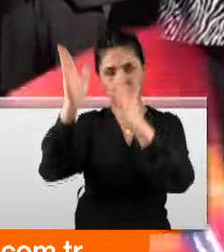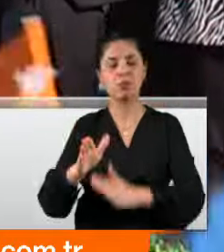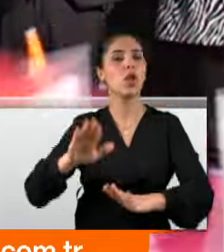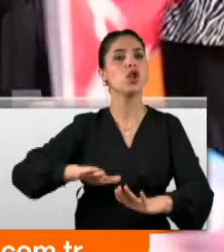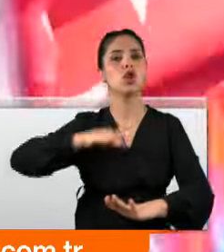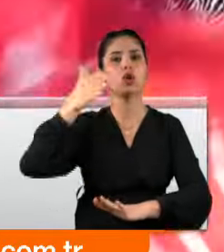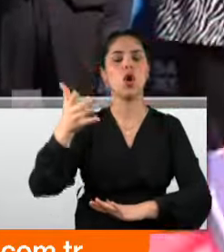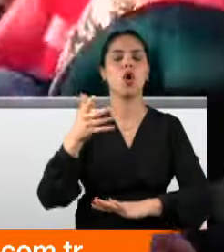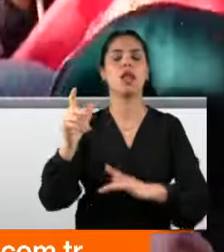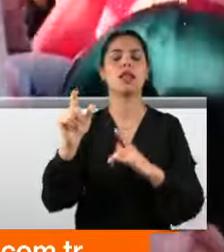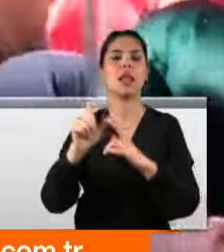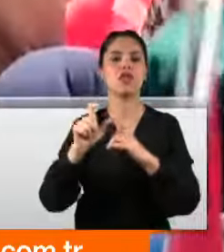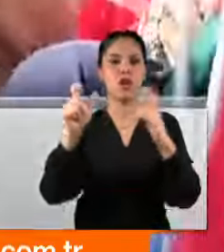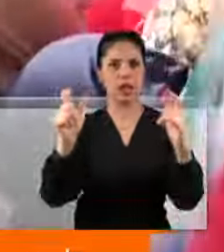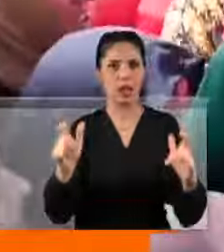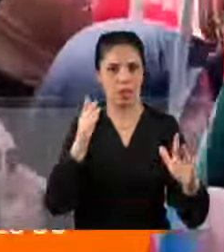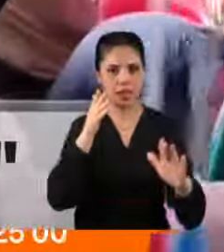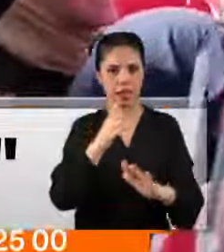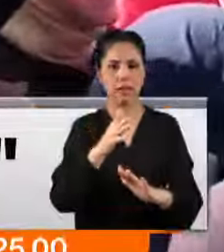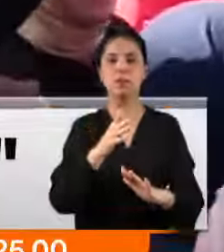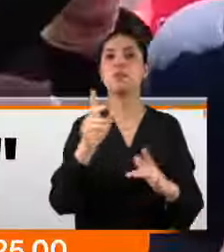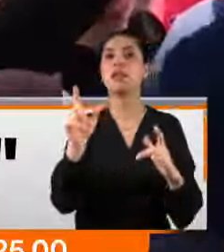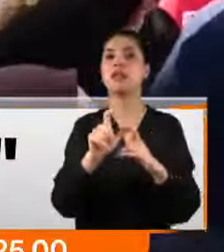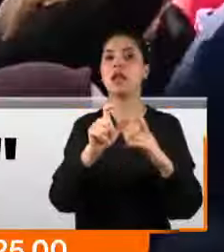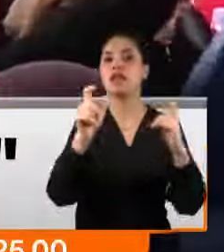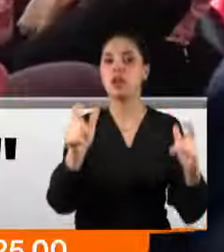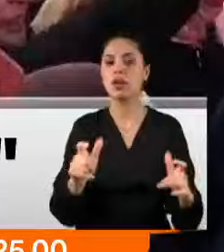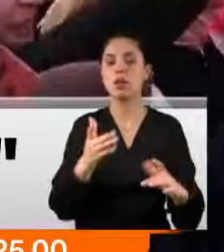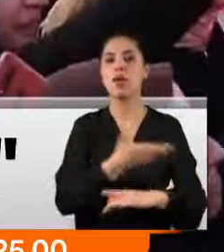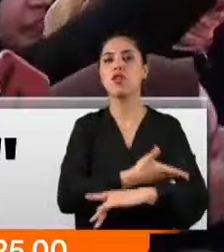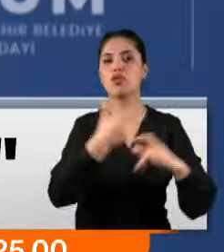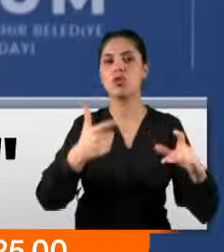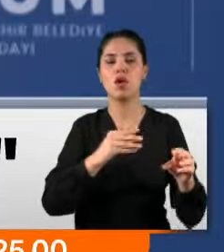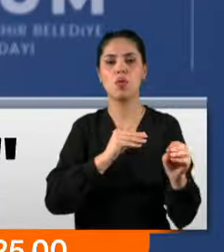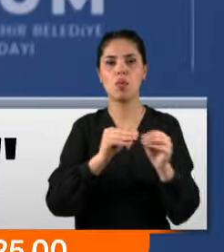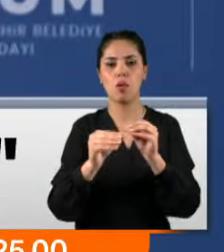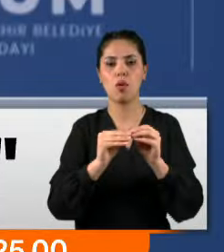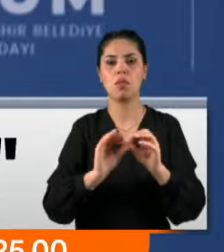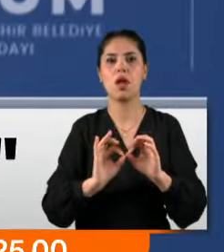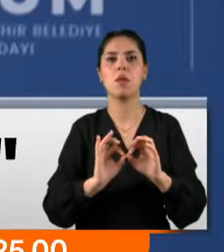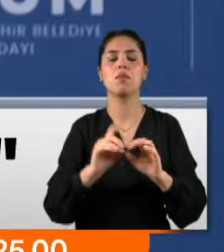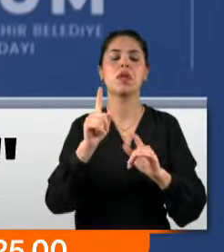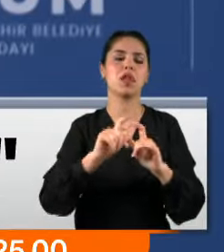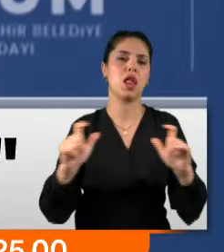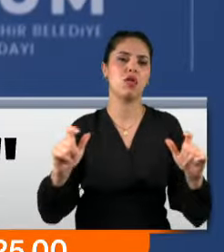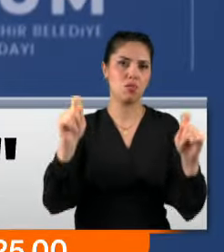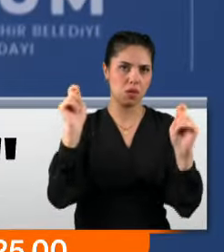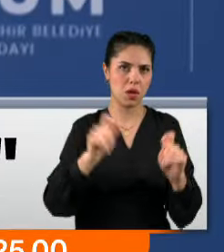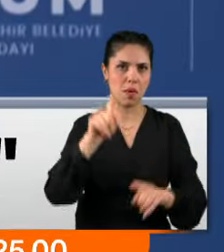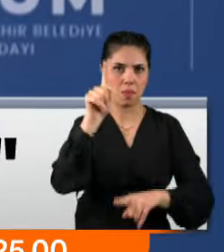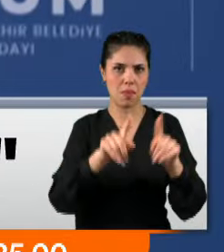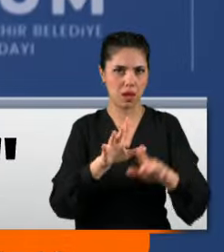durağı Sancaktepe'ydi. Bir tarafta şehrin sorunlarına çözüm geliştirenler var. Diğer